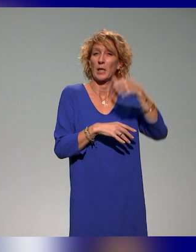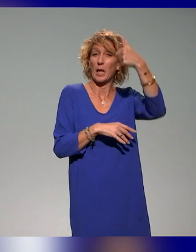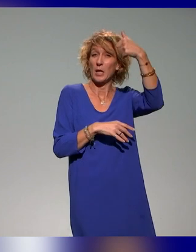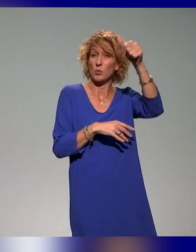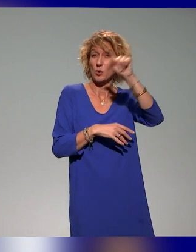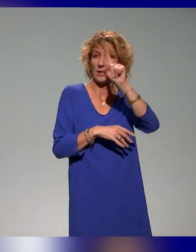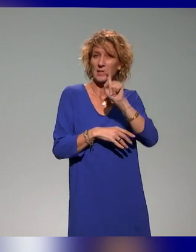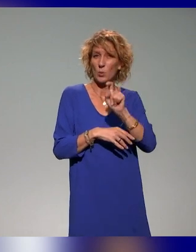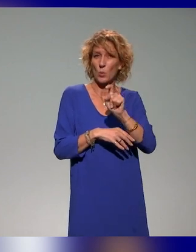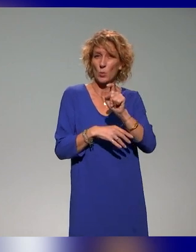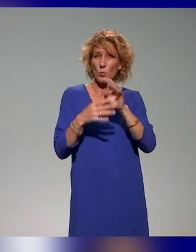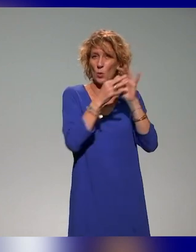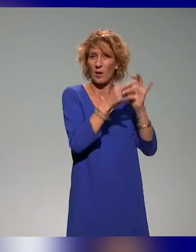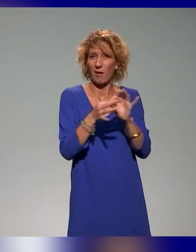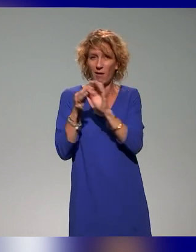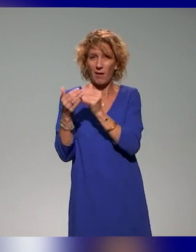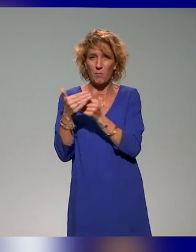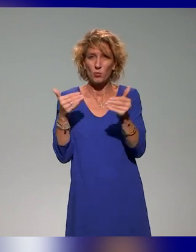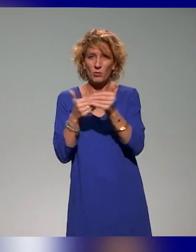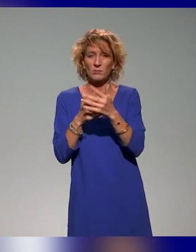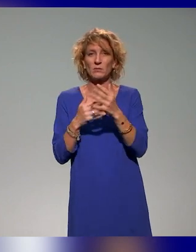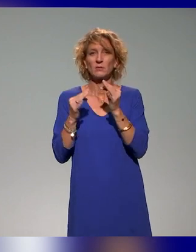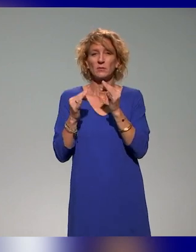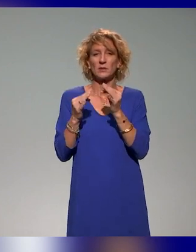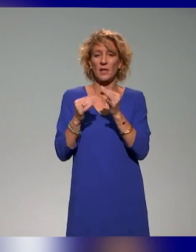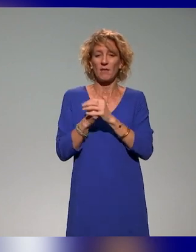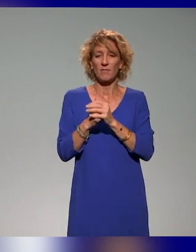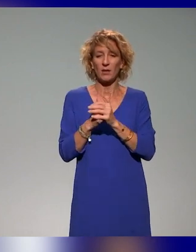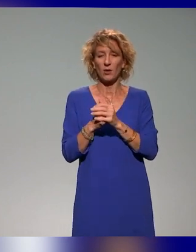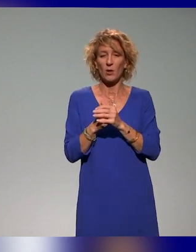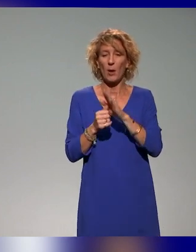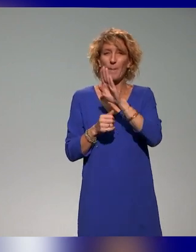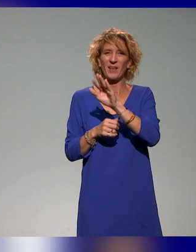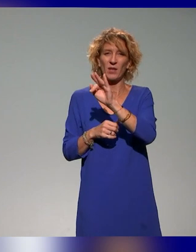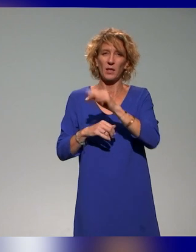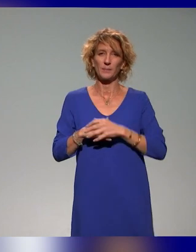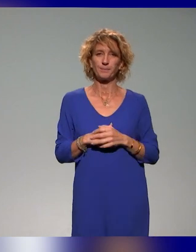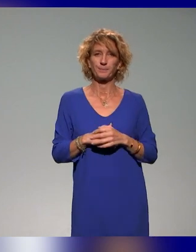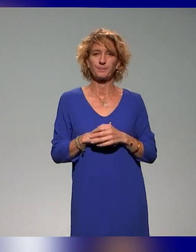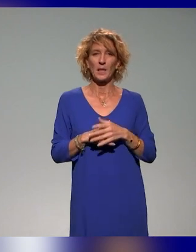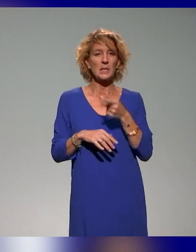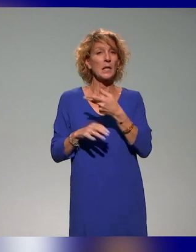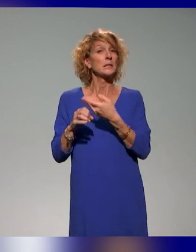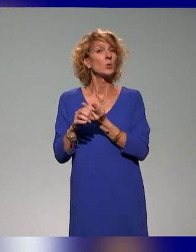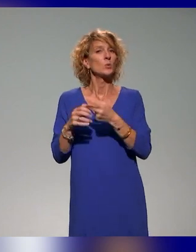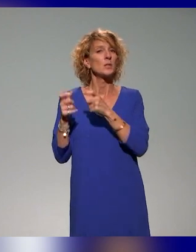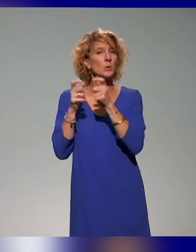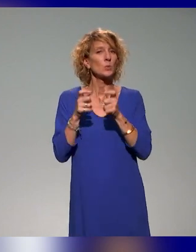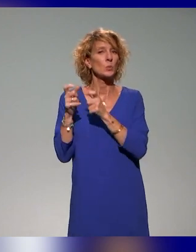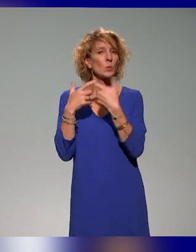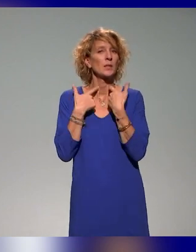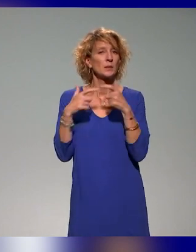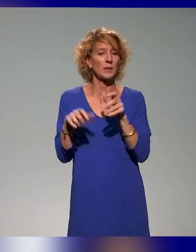question autour de Moodle qui est sur Brickfield. Donc, c'est l'outil de contrôle